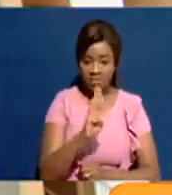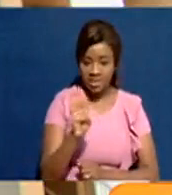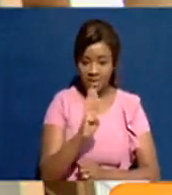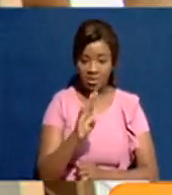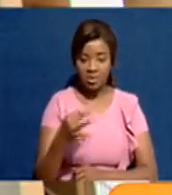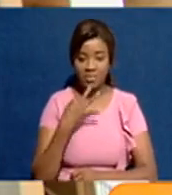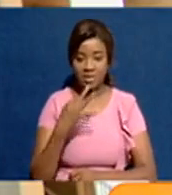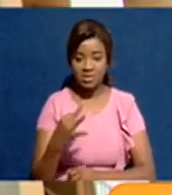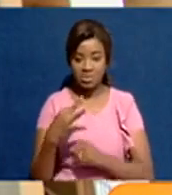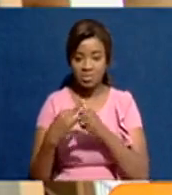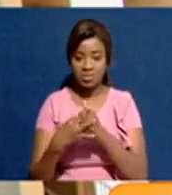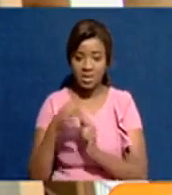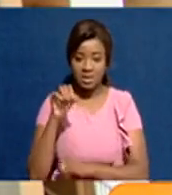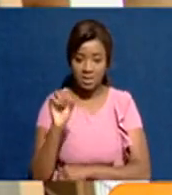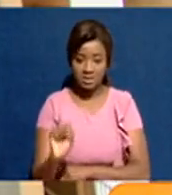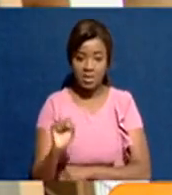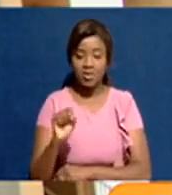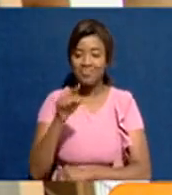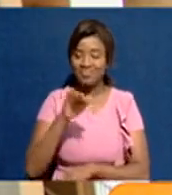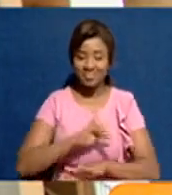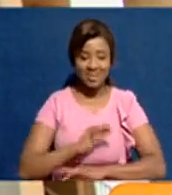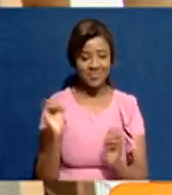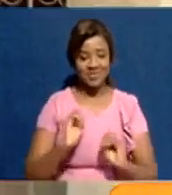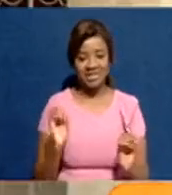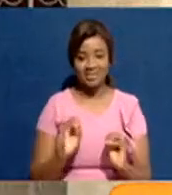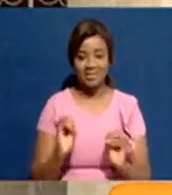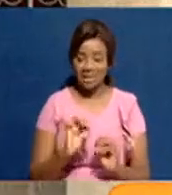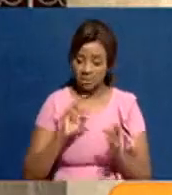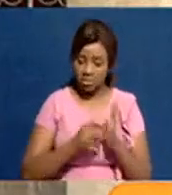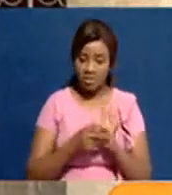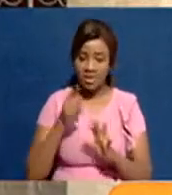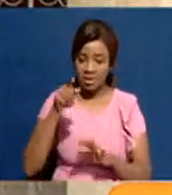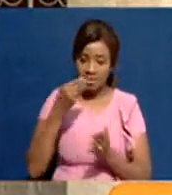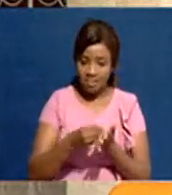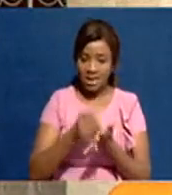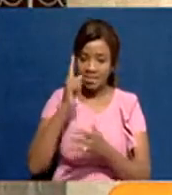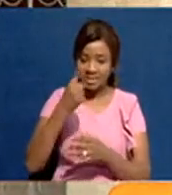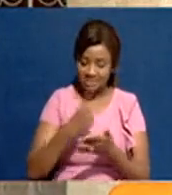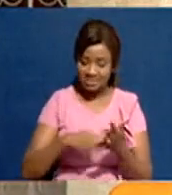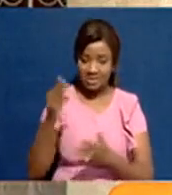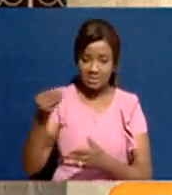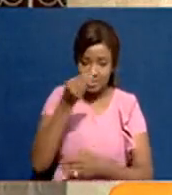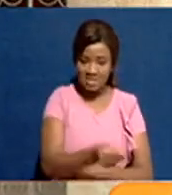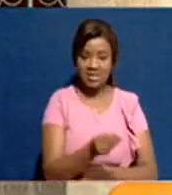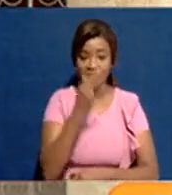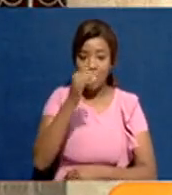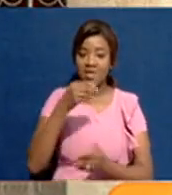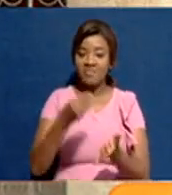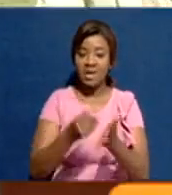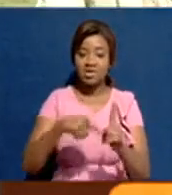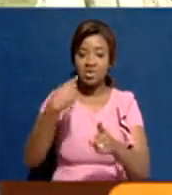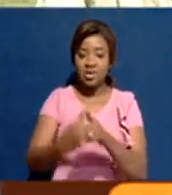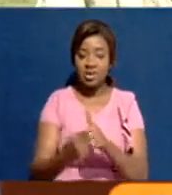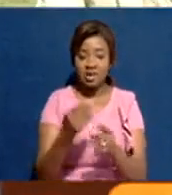haziwatoshi. Kaunti sasa zikishikilia kuwa pesa hizo ni lazima zitolewe, kwani mwaka wa kifedha unakamilika mwisho wa mwezi